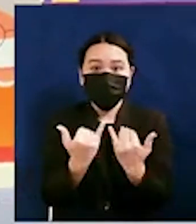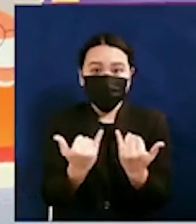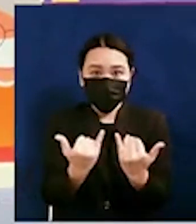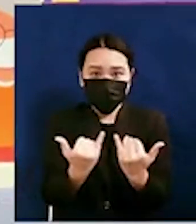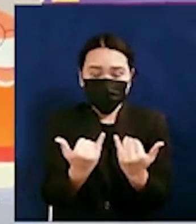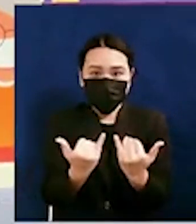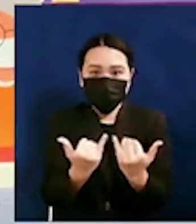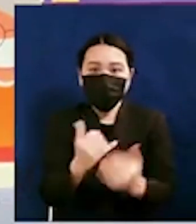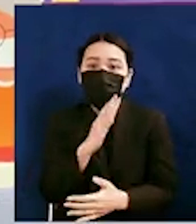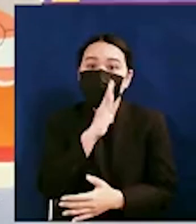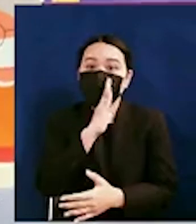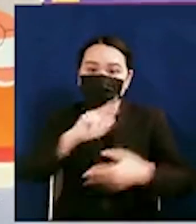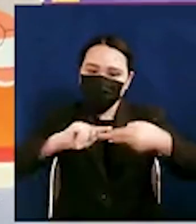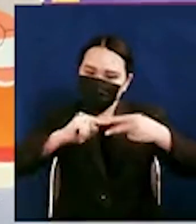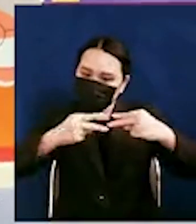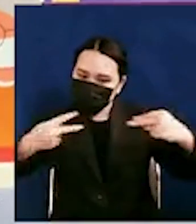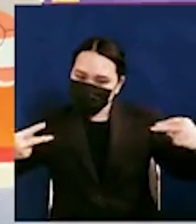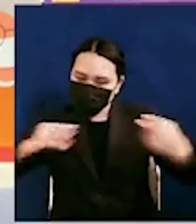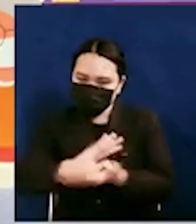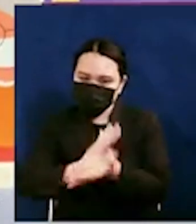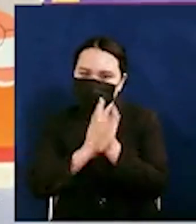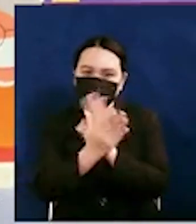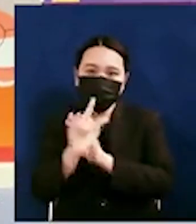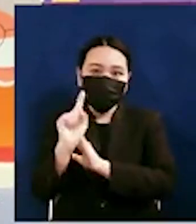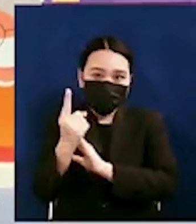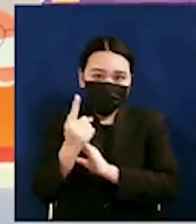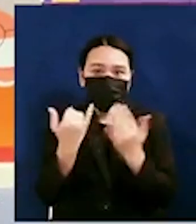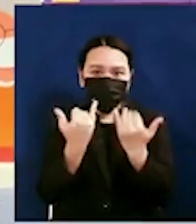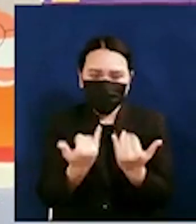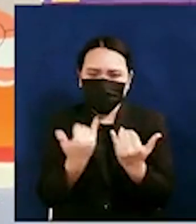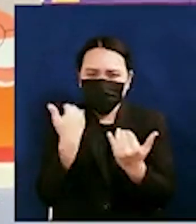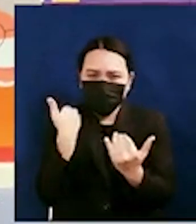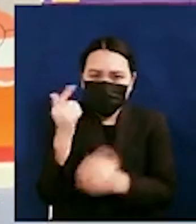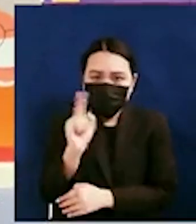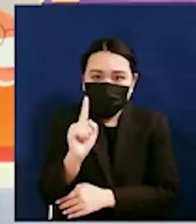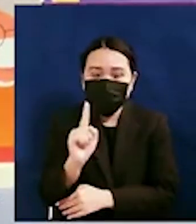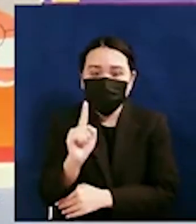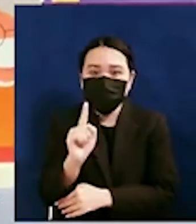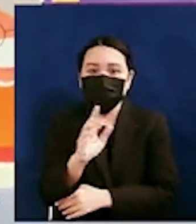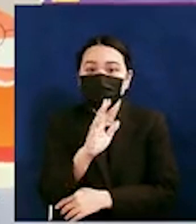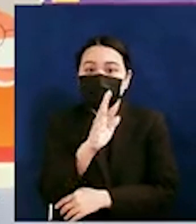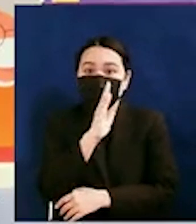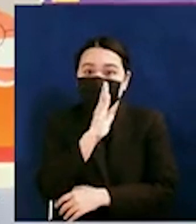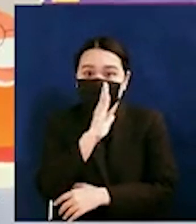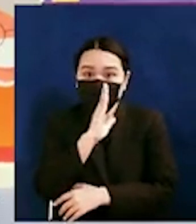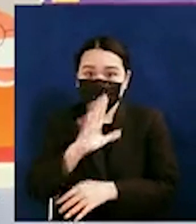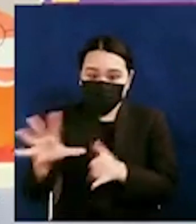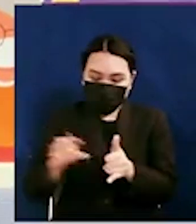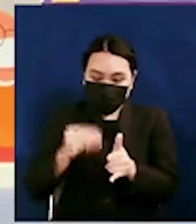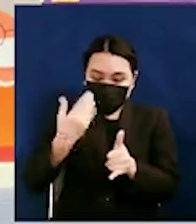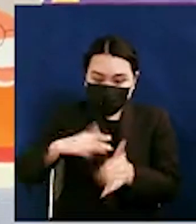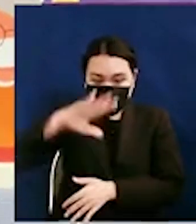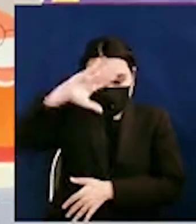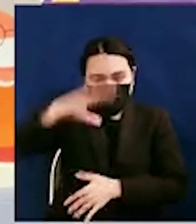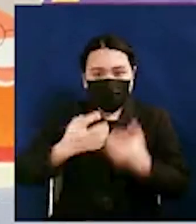ก็คือว่าถ้ามีการกลายพันธุ์ที่เป็นนัยสำคัญก็หนึ่งก็คือว่าถ้าทำให้มีอาการโรครุนแรงขึ้นน